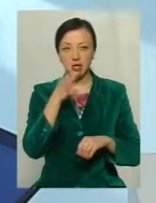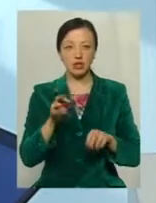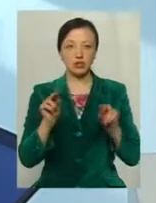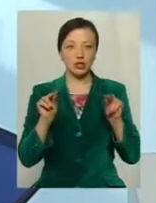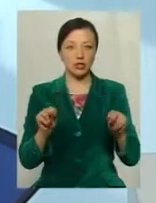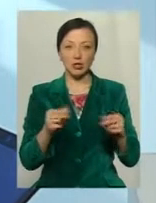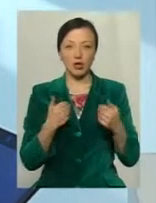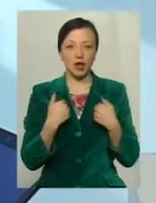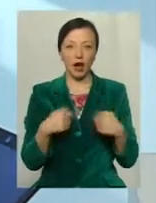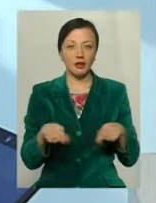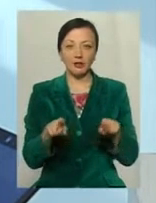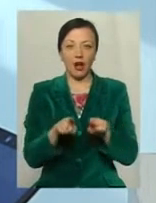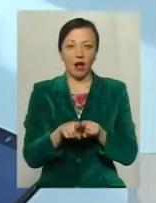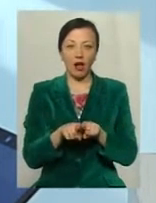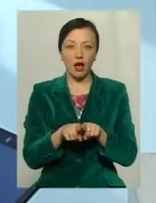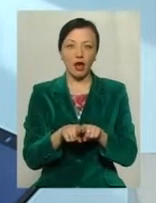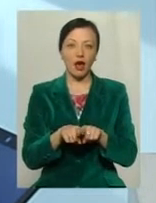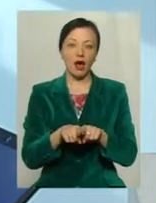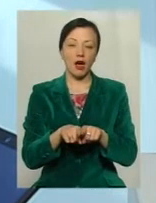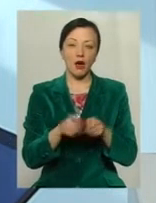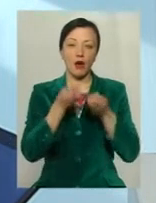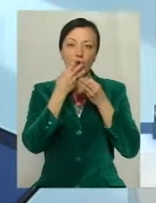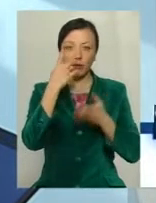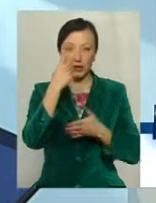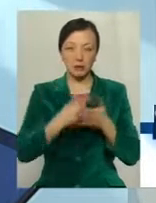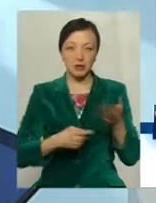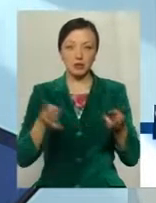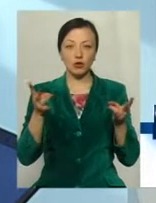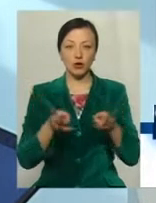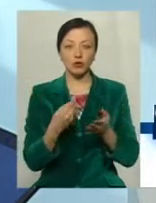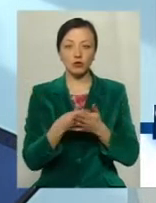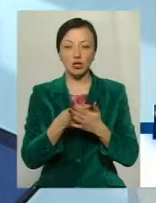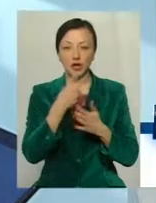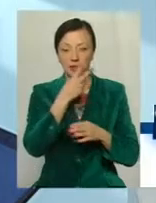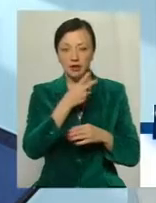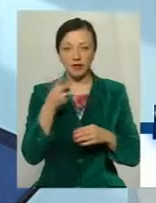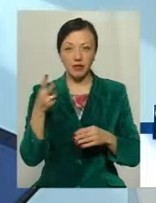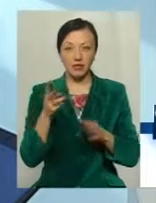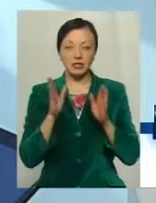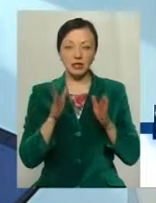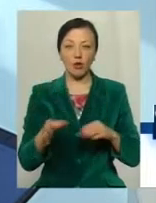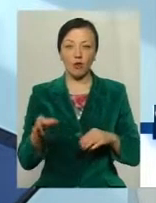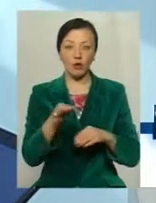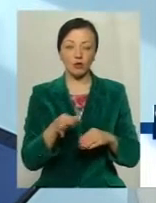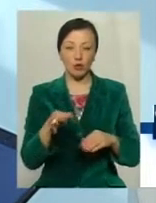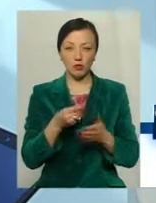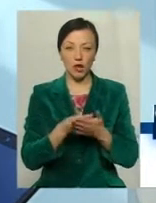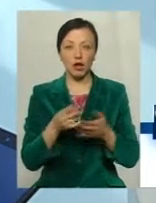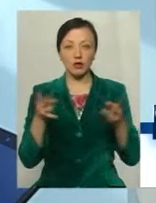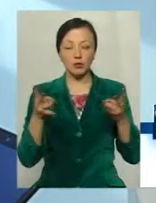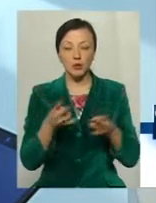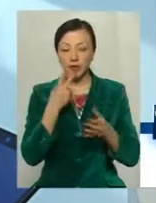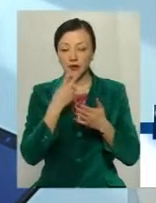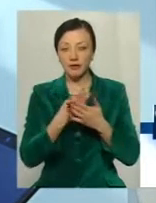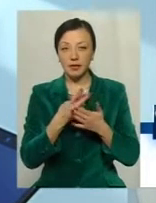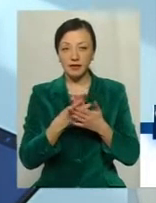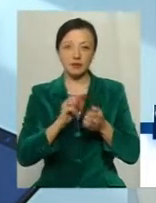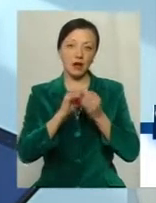більше у наших бюджетах? Ну, я хотів би сказати, ви почули на колеї обласної державної адміністрації ту запис, яку ви показали глядачам і